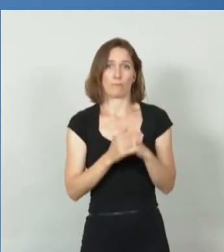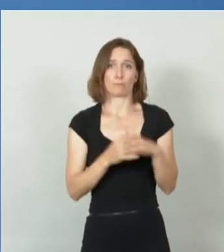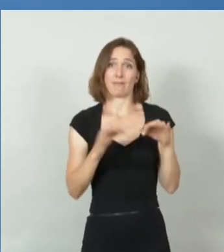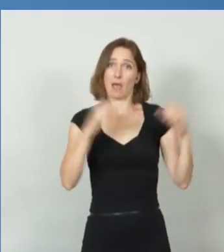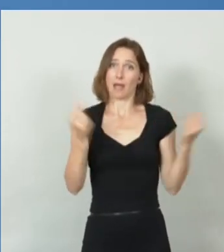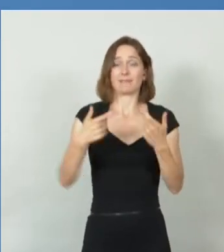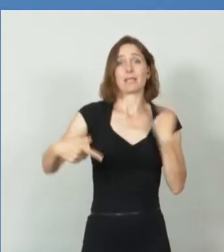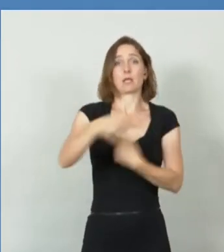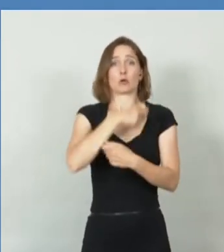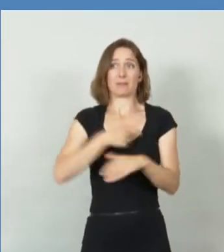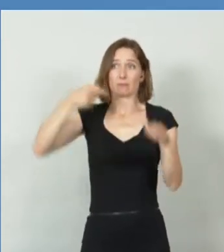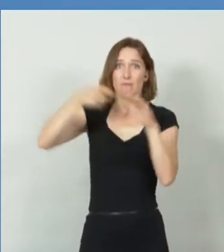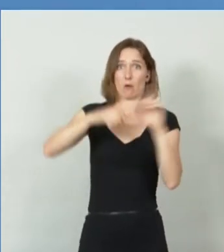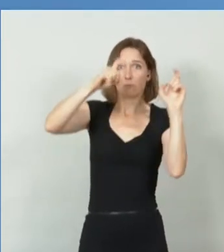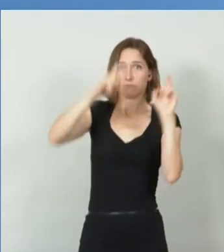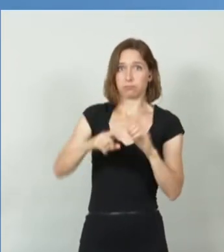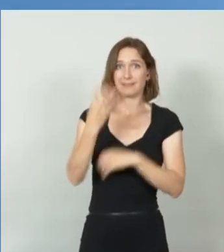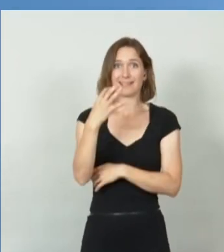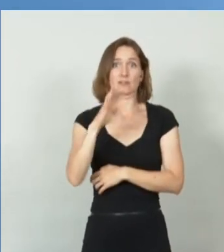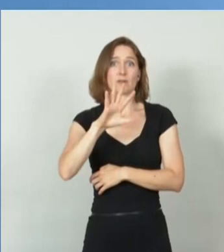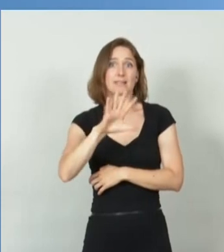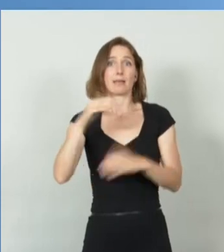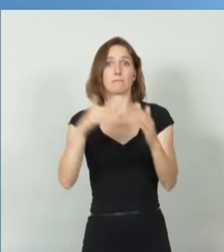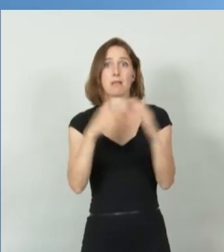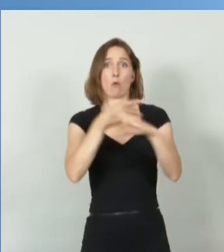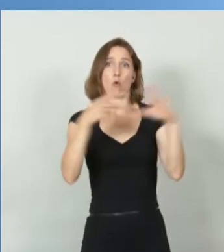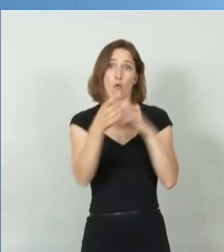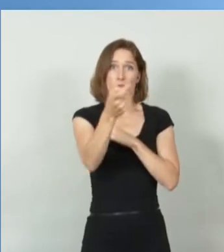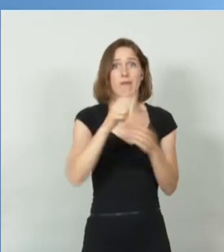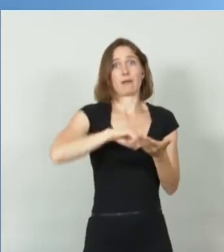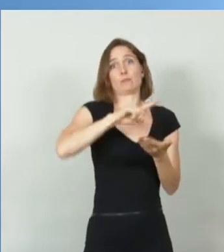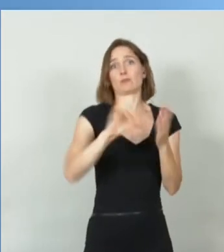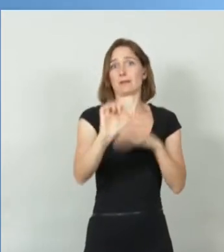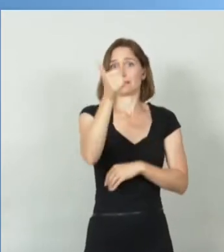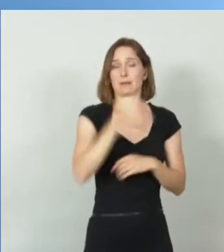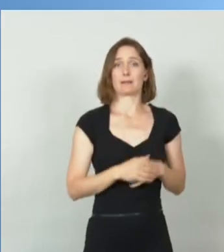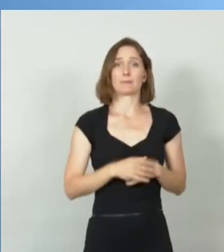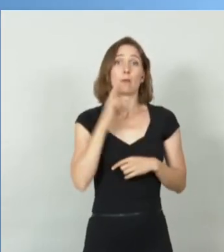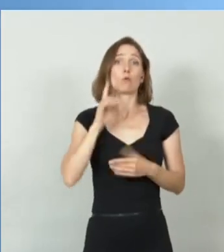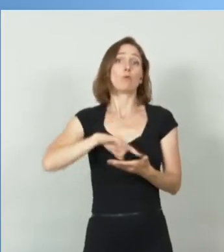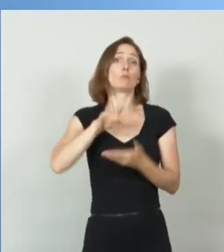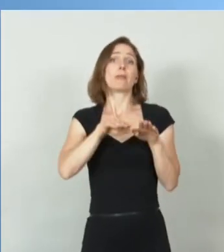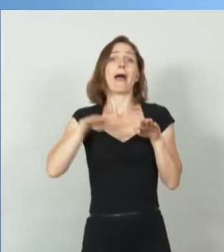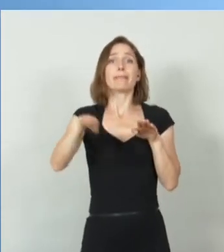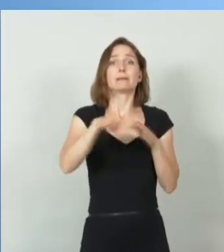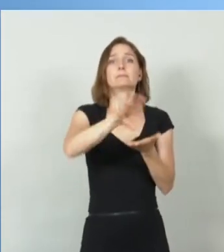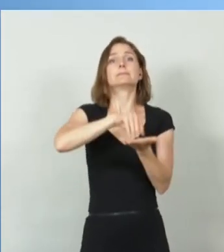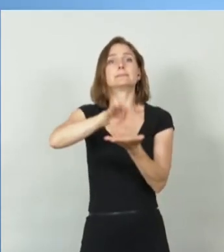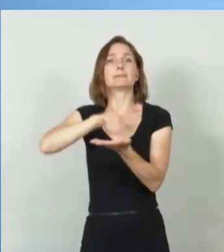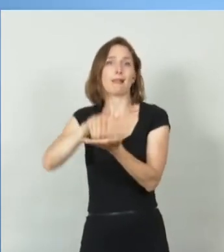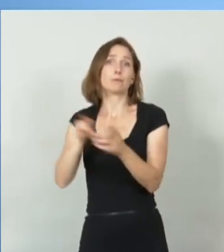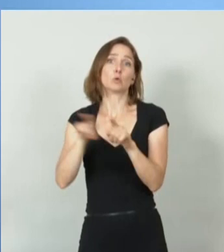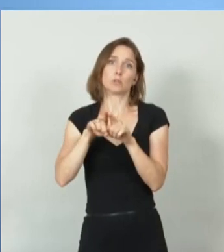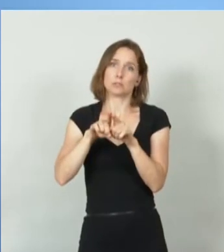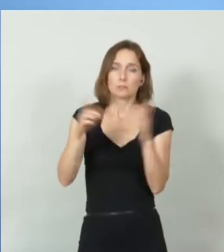subvention de 405000 euros venant du budget principal pour les budgets annexes self on a aussi des variations